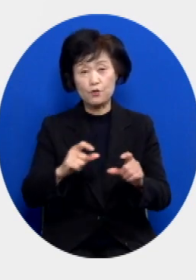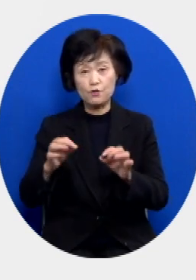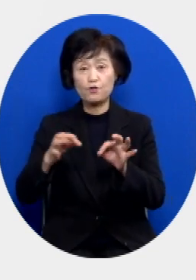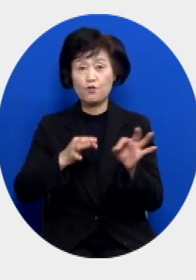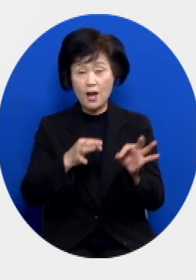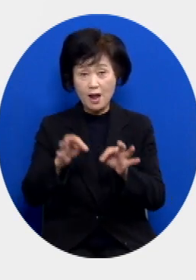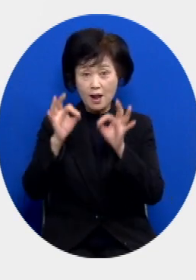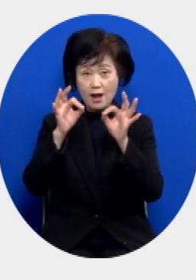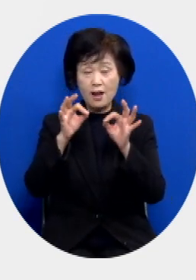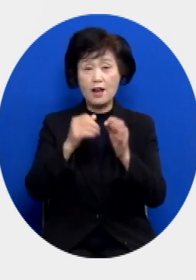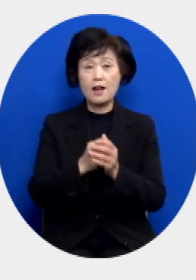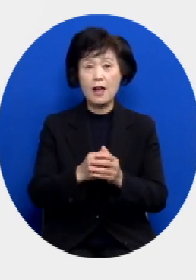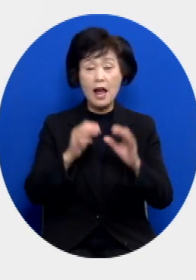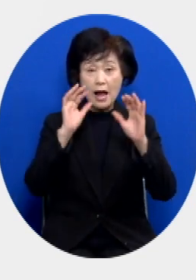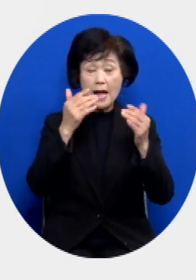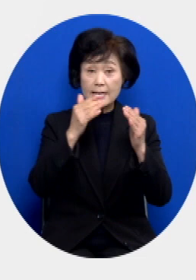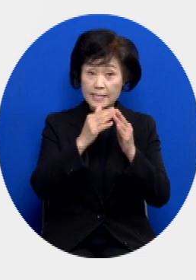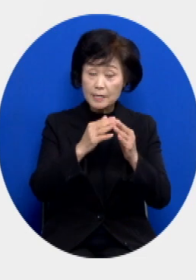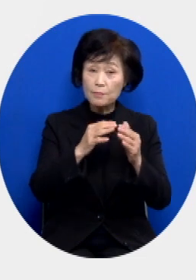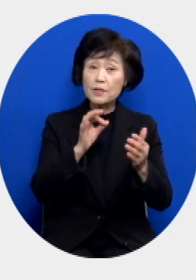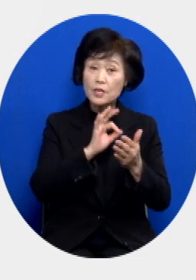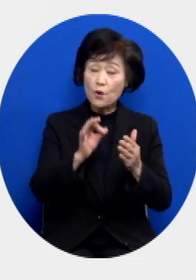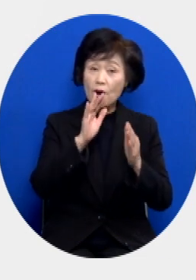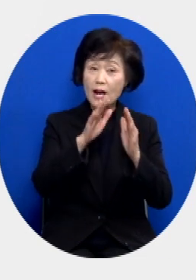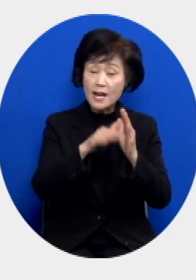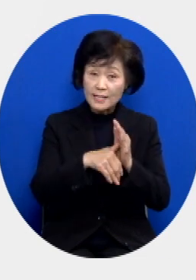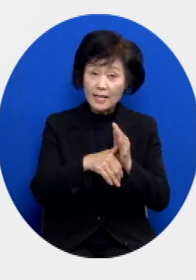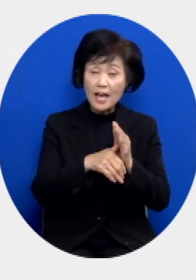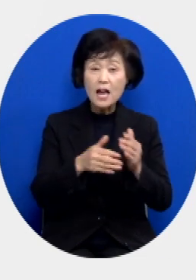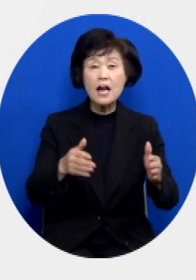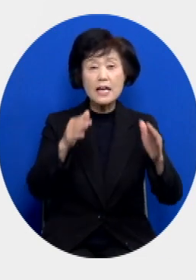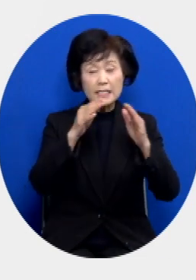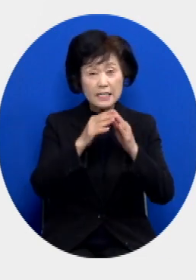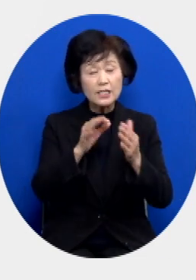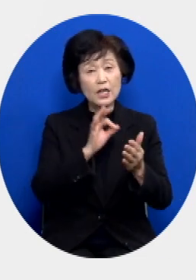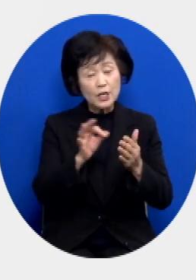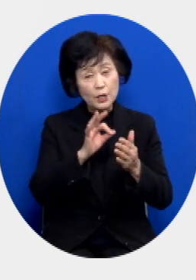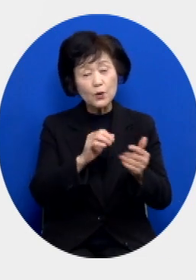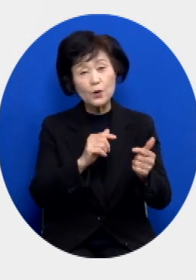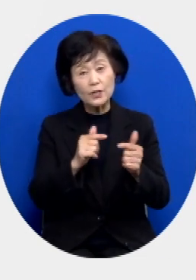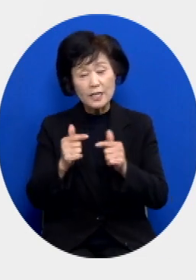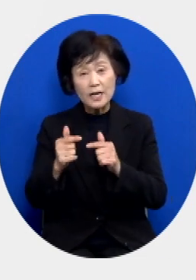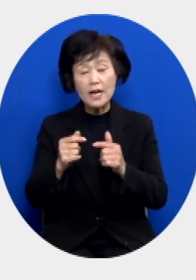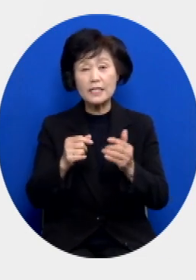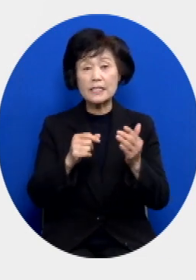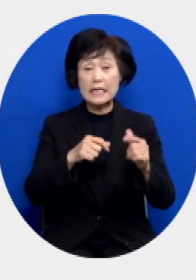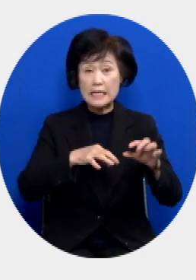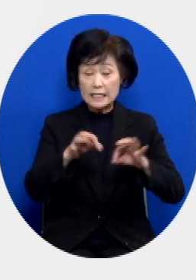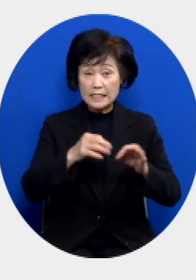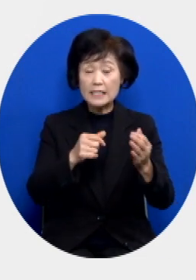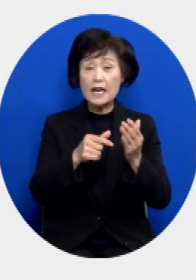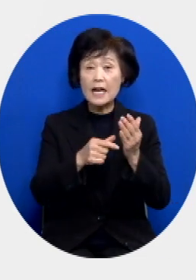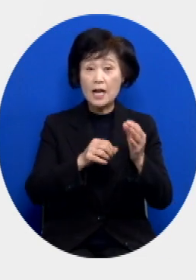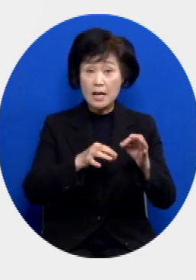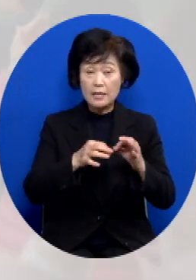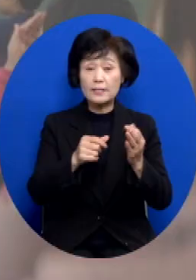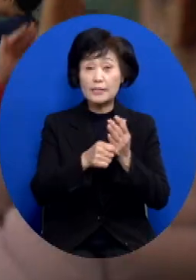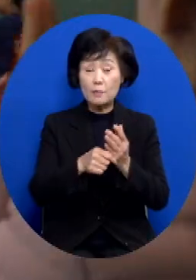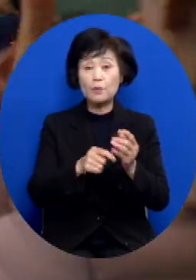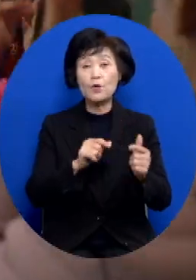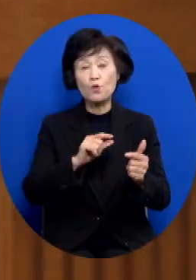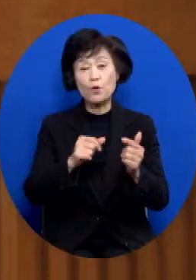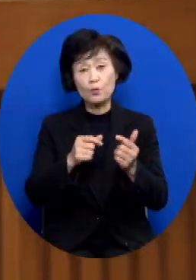예정입니다 어린이집을 이용할 경우 시설이용 보육료를 차감하거나 바우처로 받을 수 있습니다 출산 육아